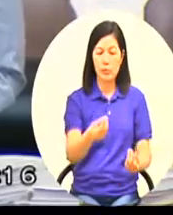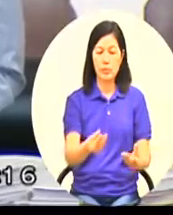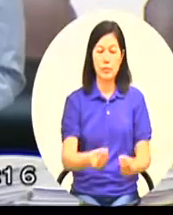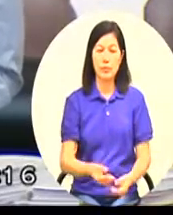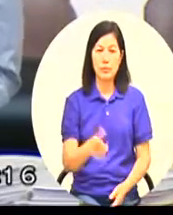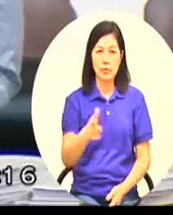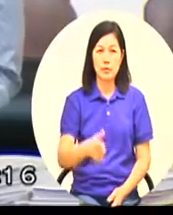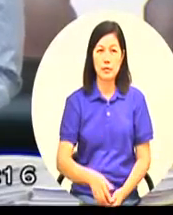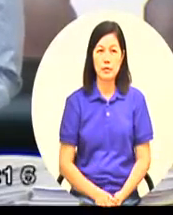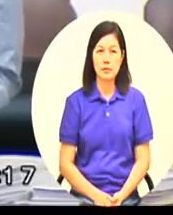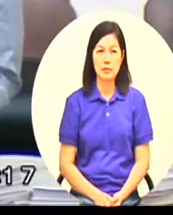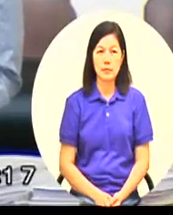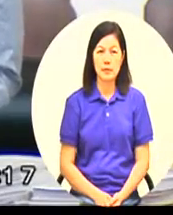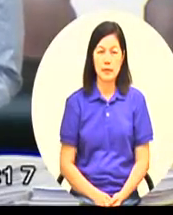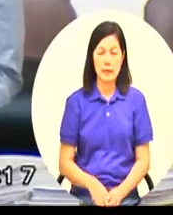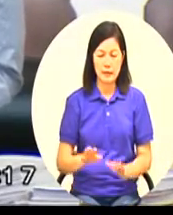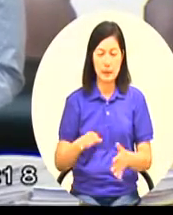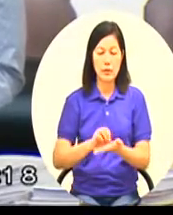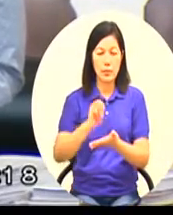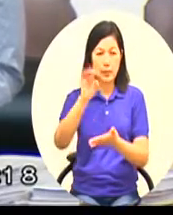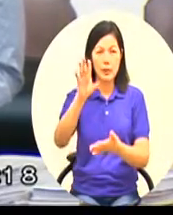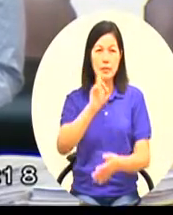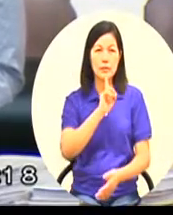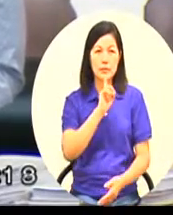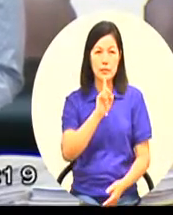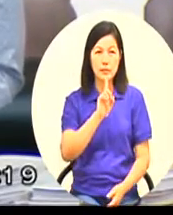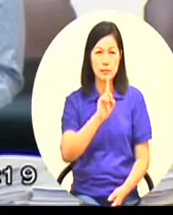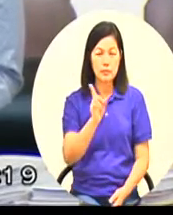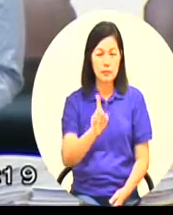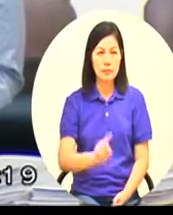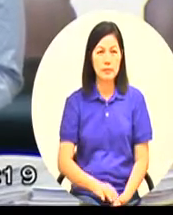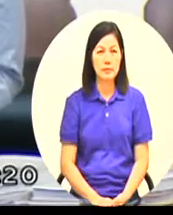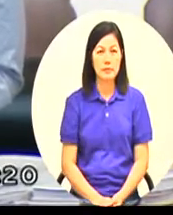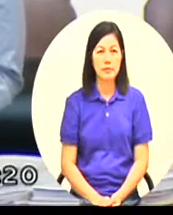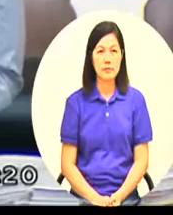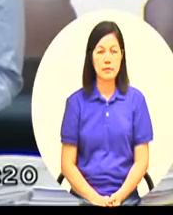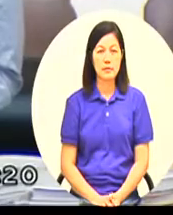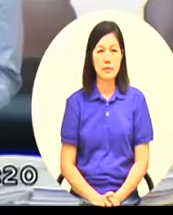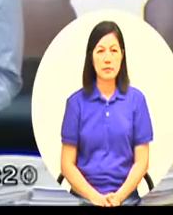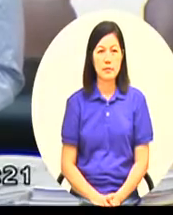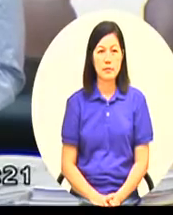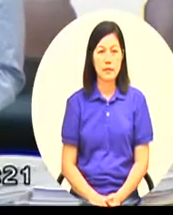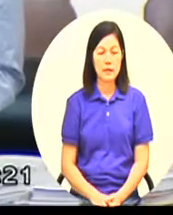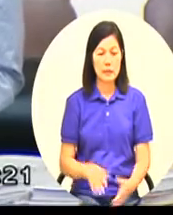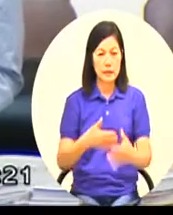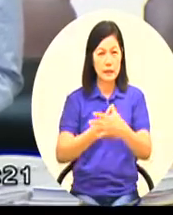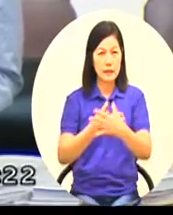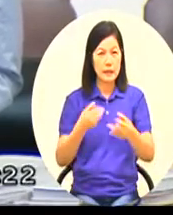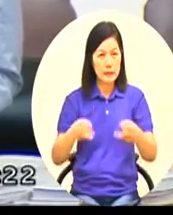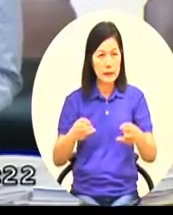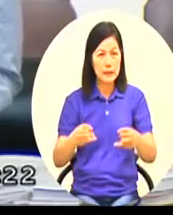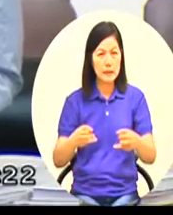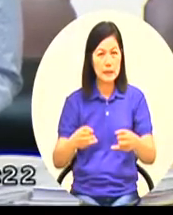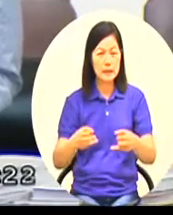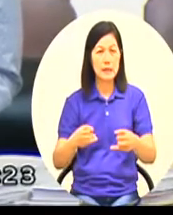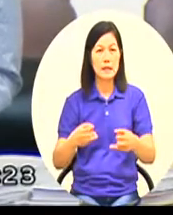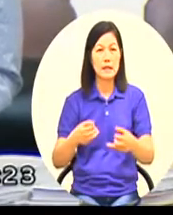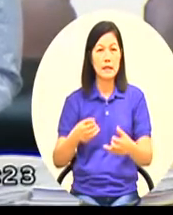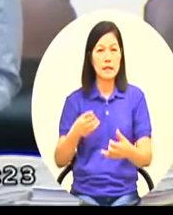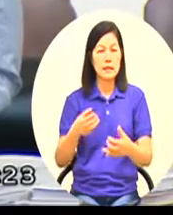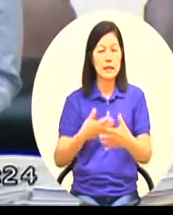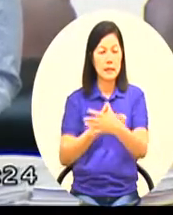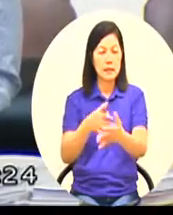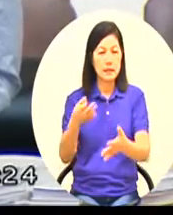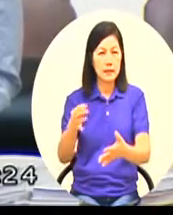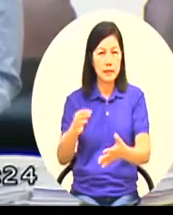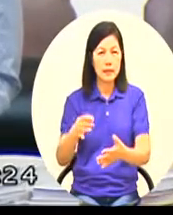的蔡局长报告的是因安呢绩效奖金等于说是 每年所领的可能